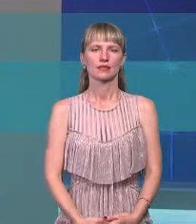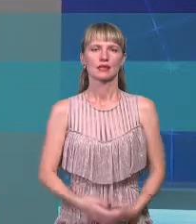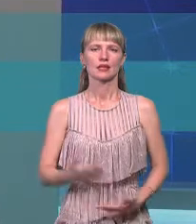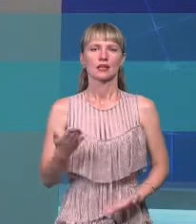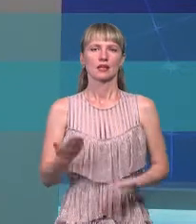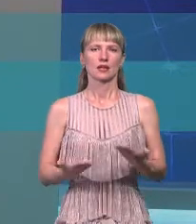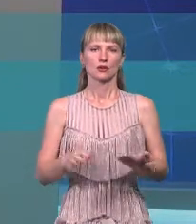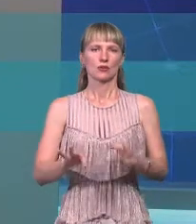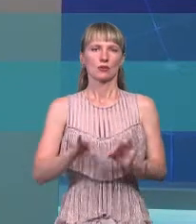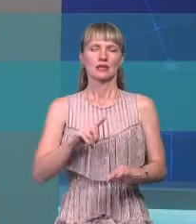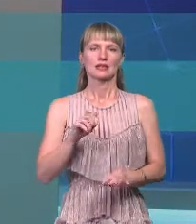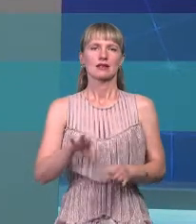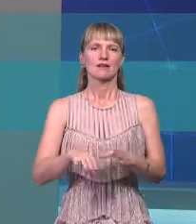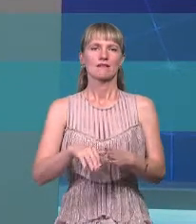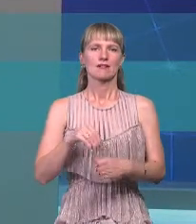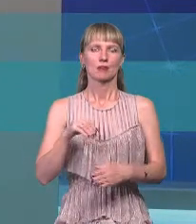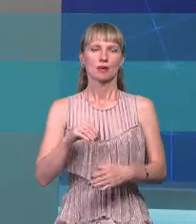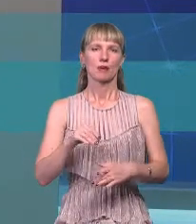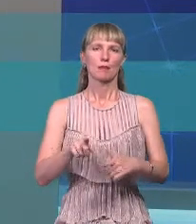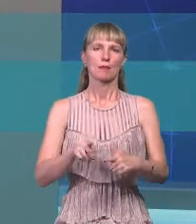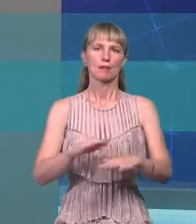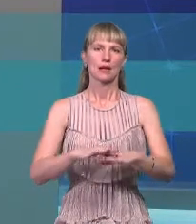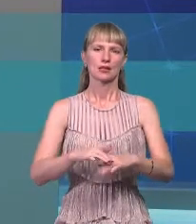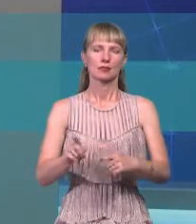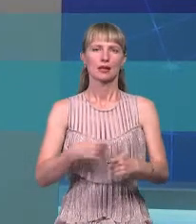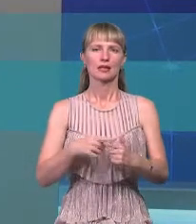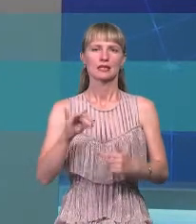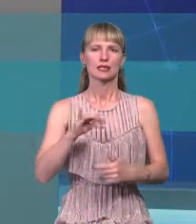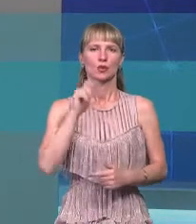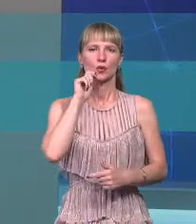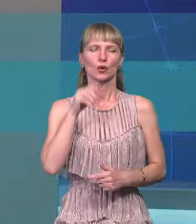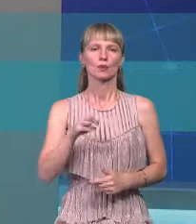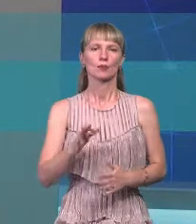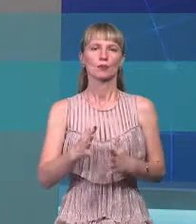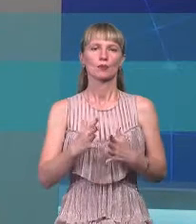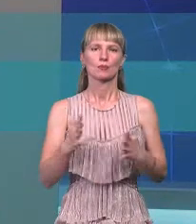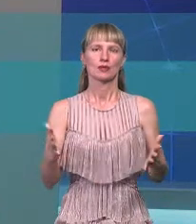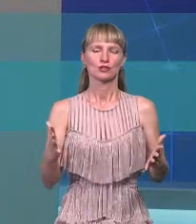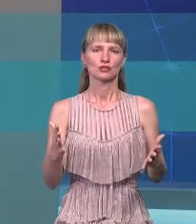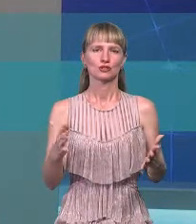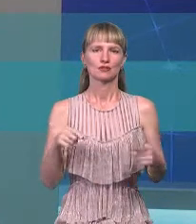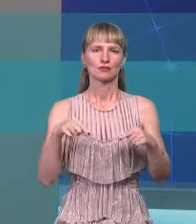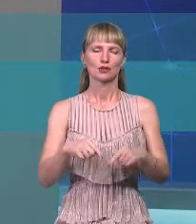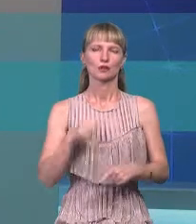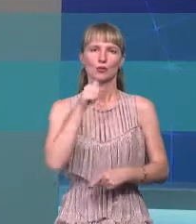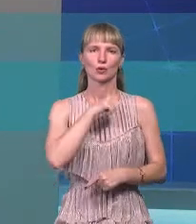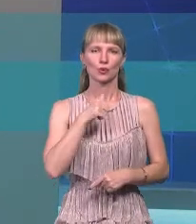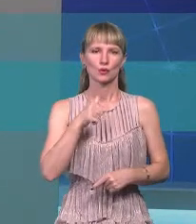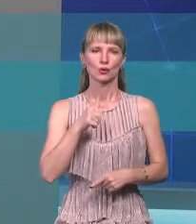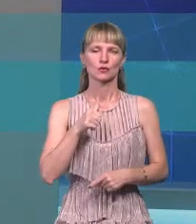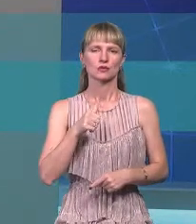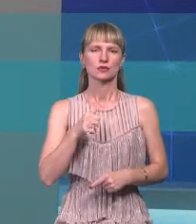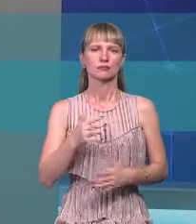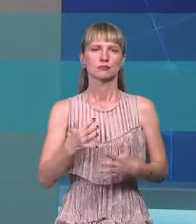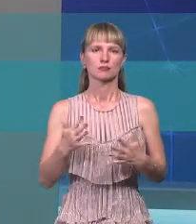якщо брати за вибором чи математика, чи історія України, то переважна більшість в цьому році надала все-таки